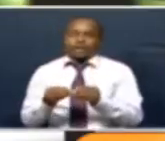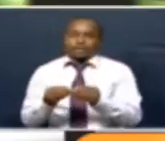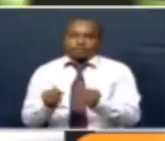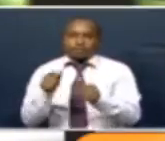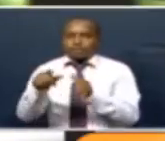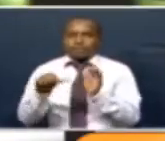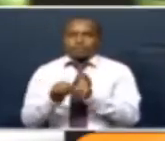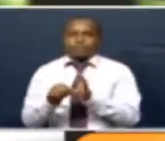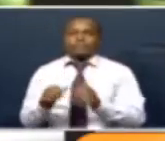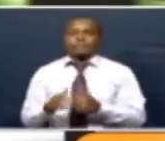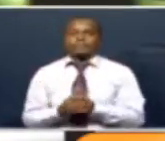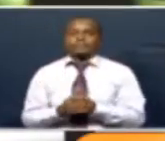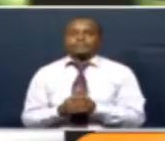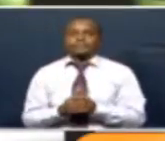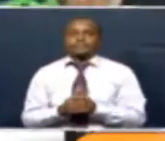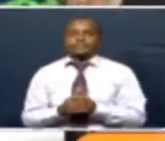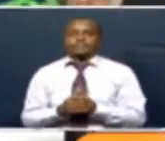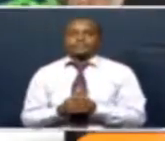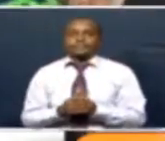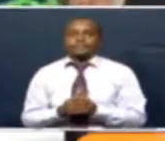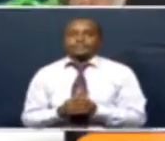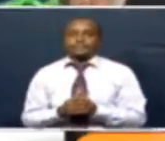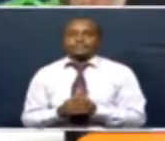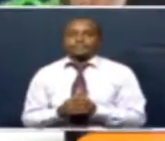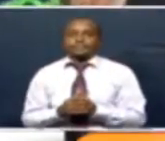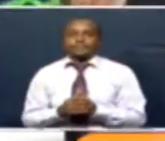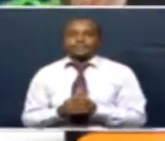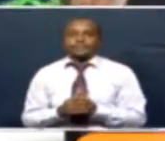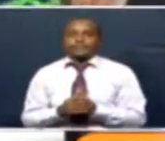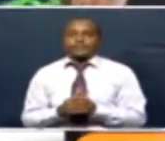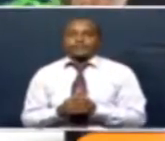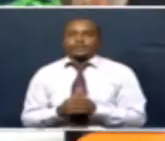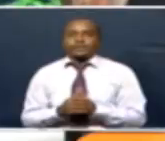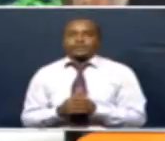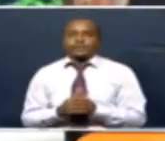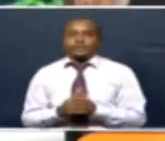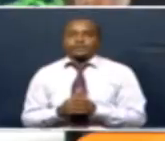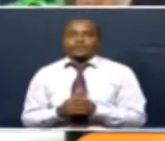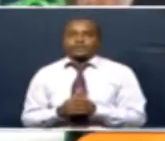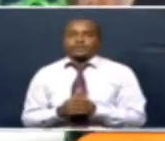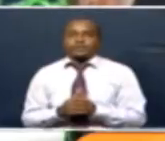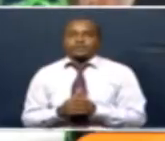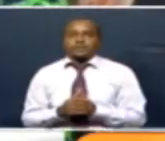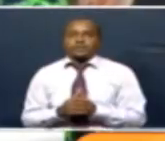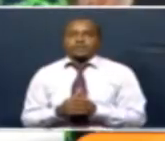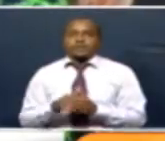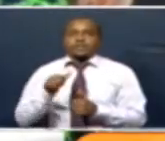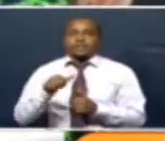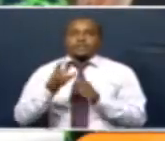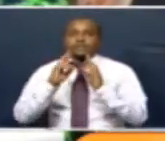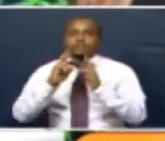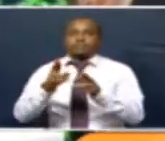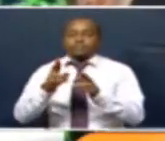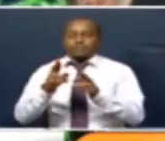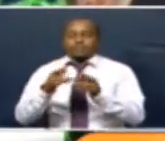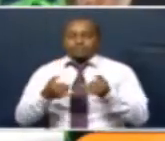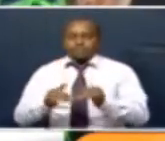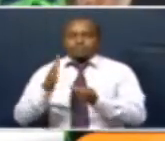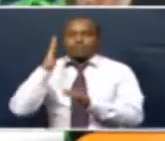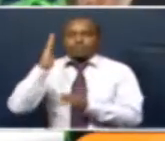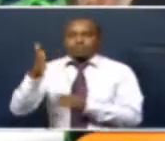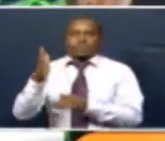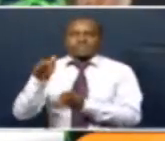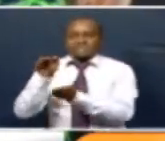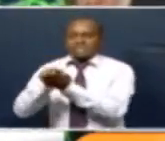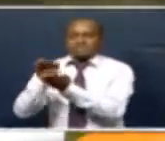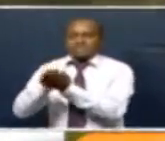anavyotueleza Makori Ongechi. This report will be implemented. We have no shelf to put this